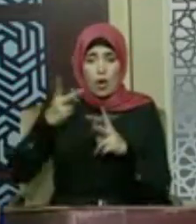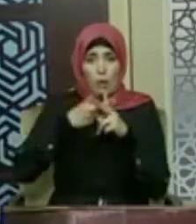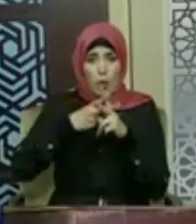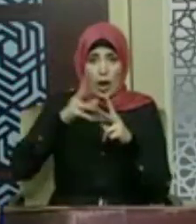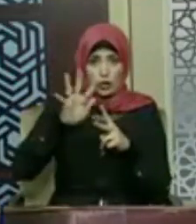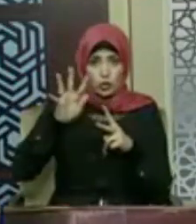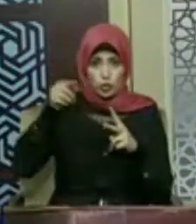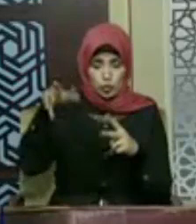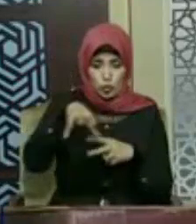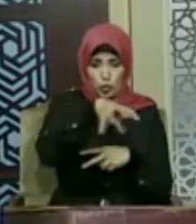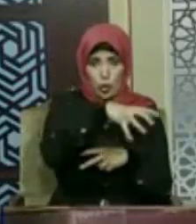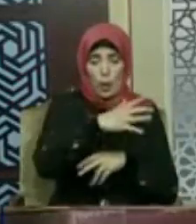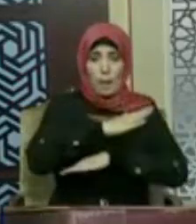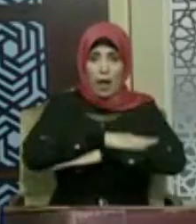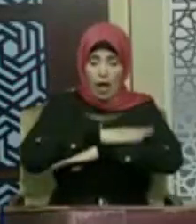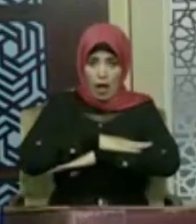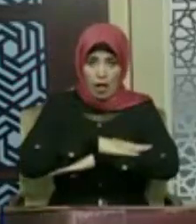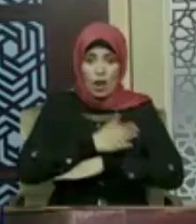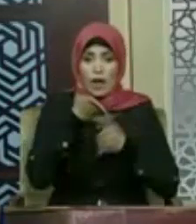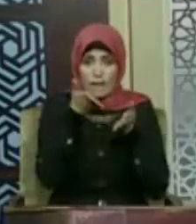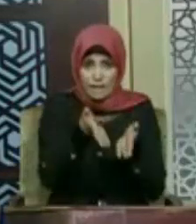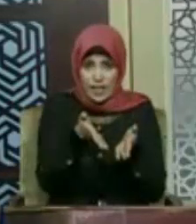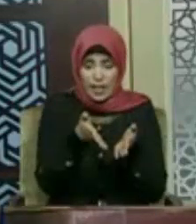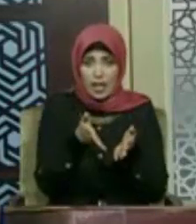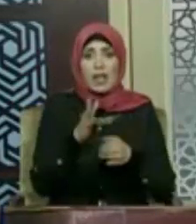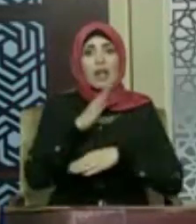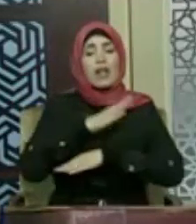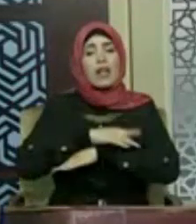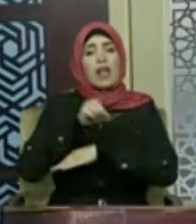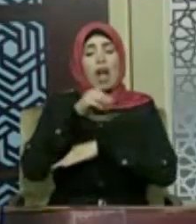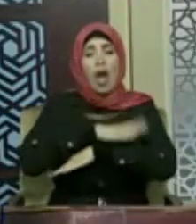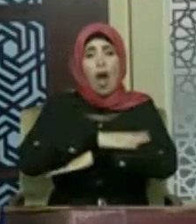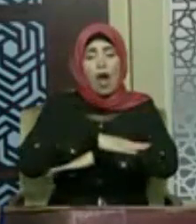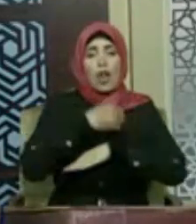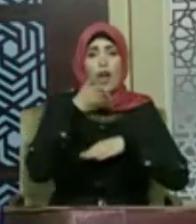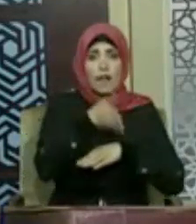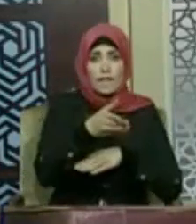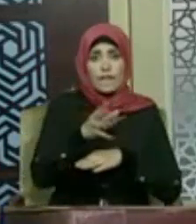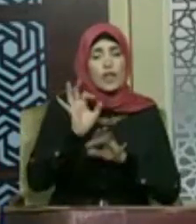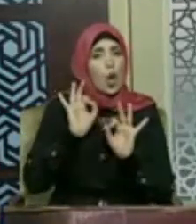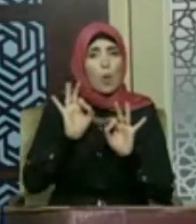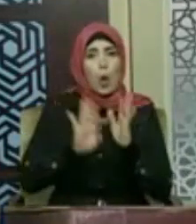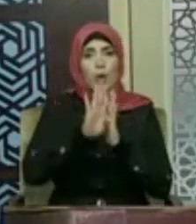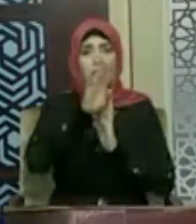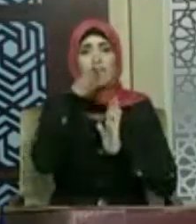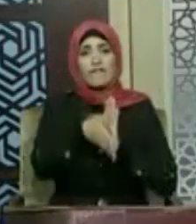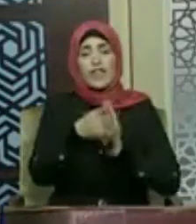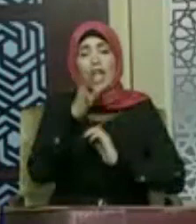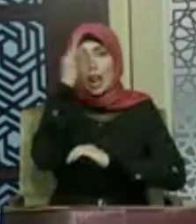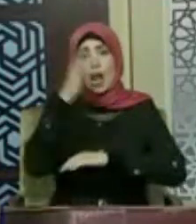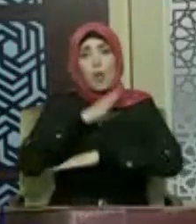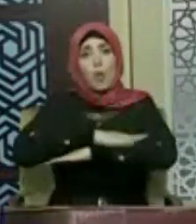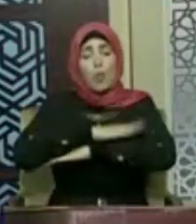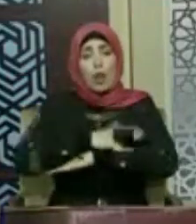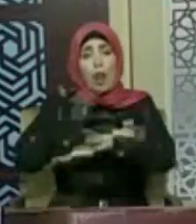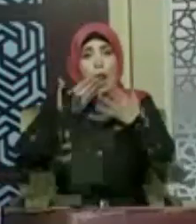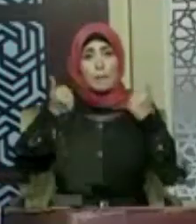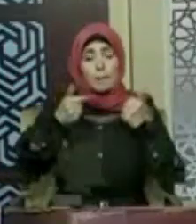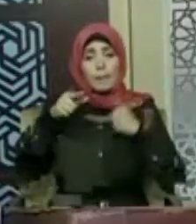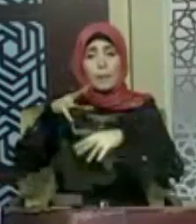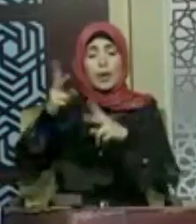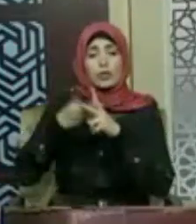فإن هم ذهبت أخلاقهم ذهبوا. الكلمة